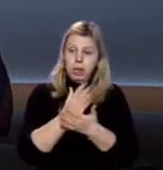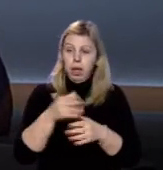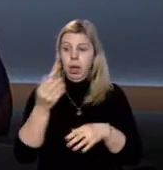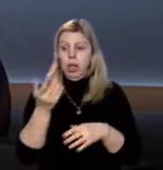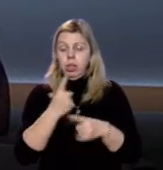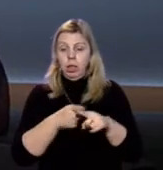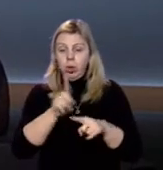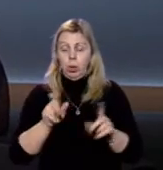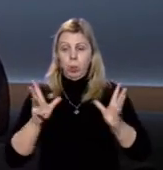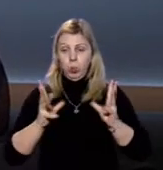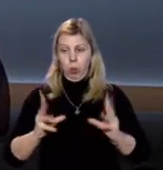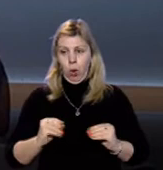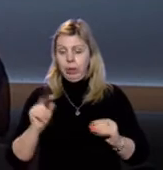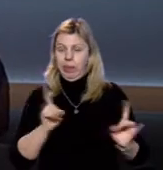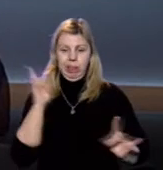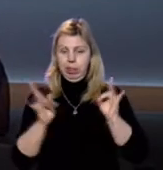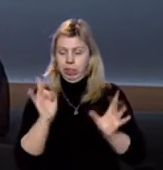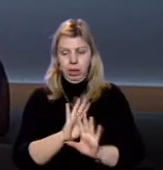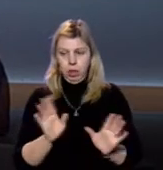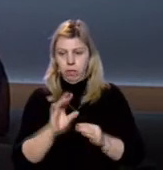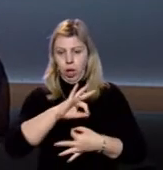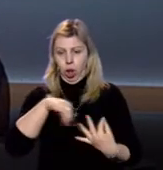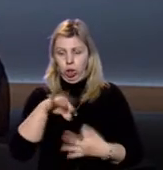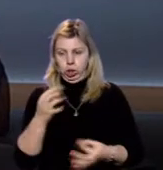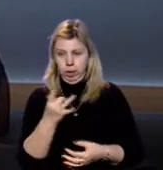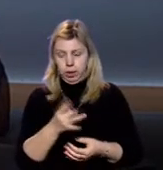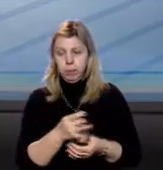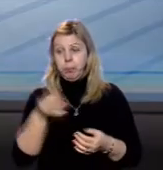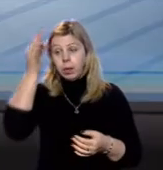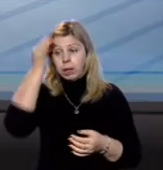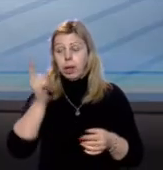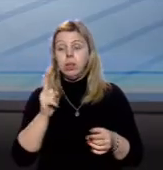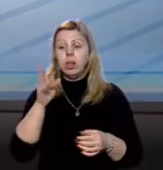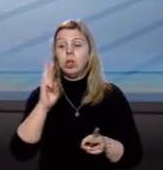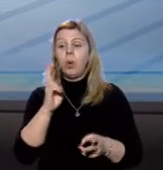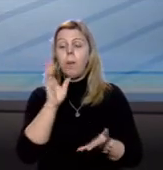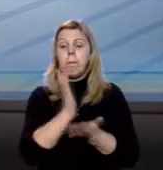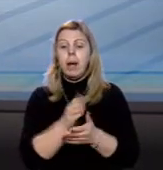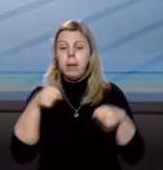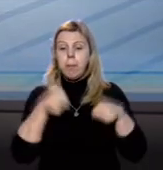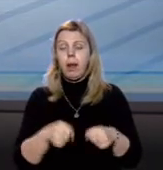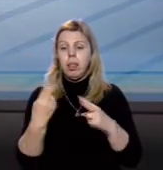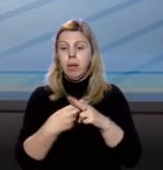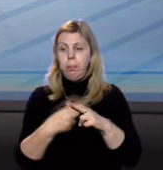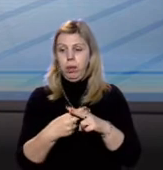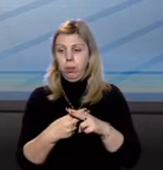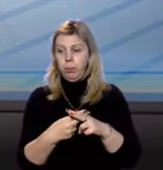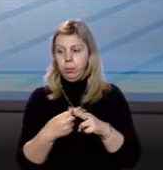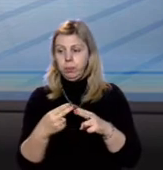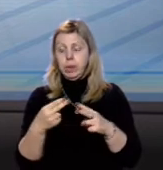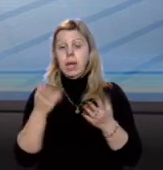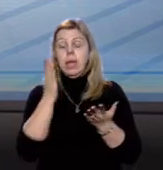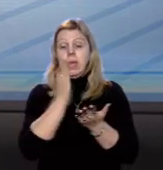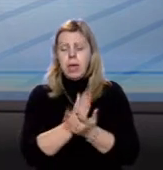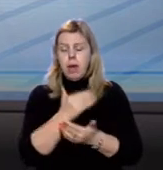для того, щоб заспокоїтися і не нервувати лишній раз. Нагадайте нашим глядачам, хто має право на пільги?